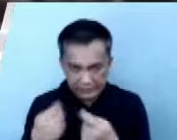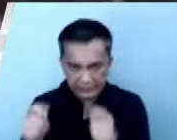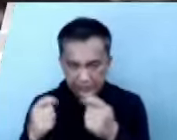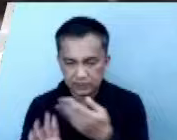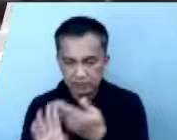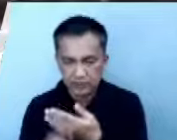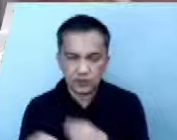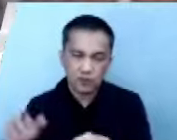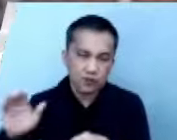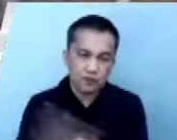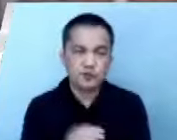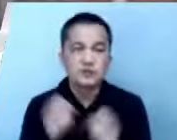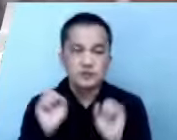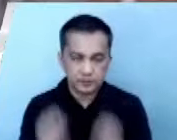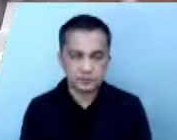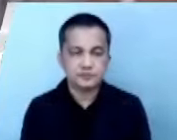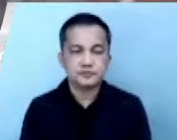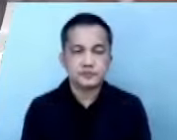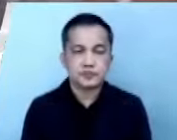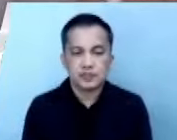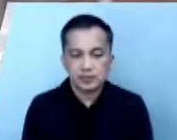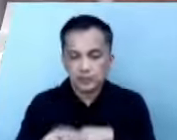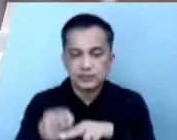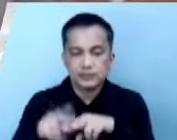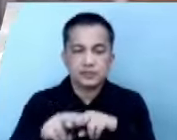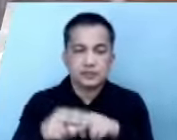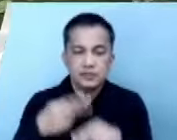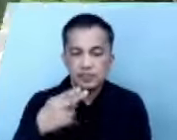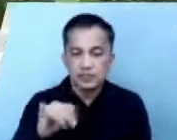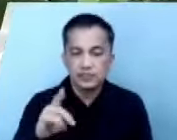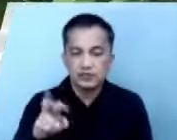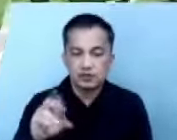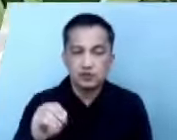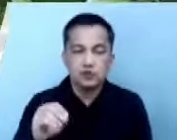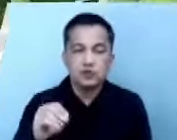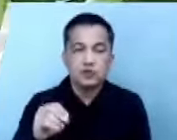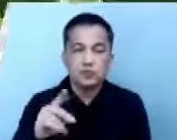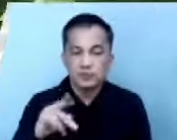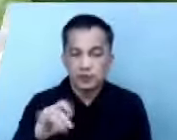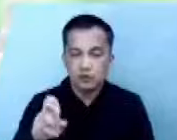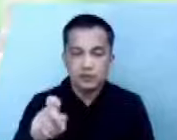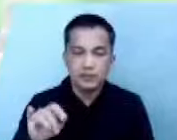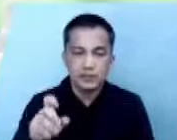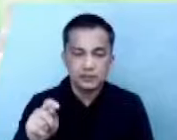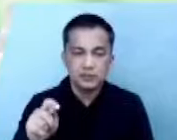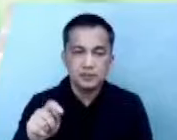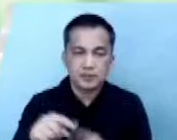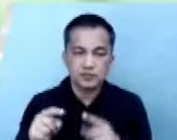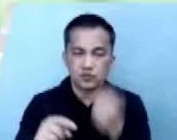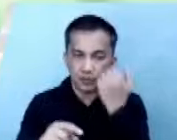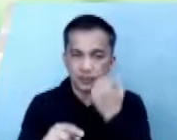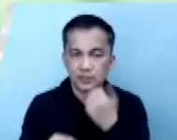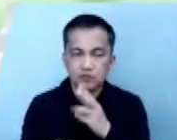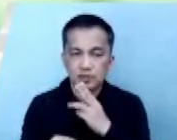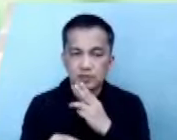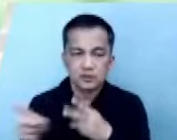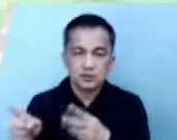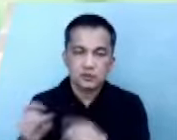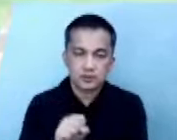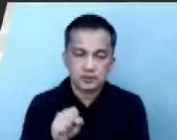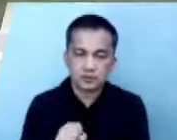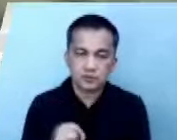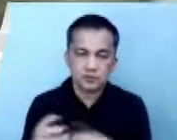capacity. Baka daragdag sana ang mga hydropower plant ng Luzon pero hindi pa raw sapat ang level ng tubig para patakbuhin ang mga ito kahit pa